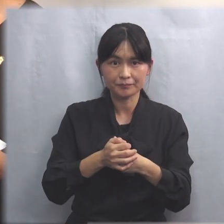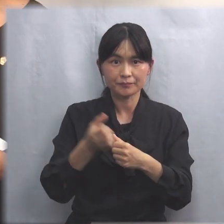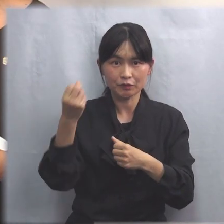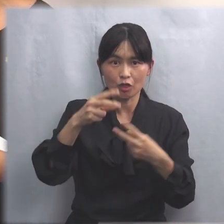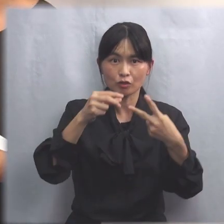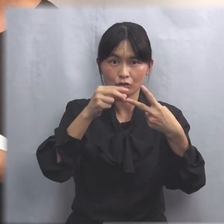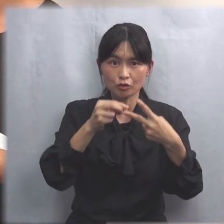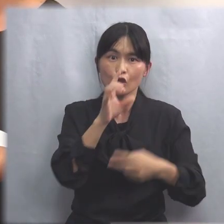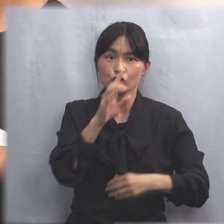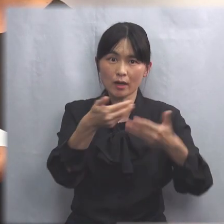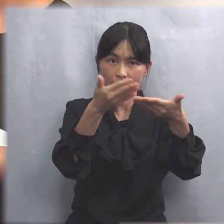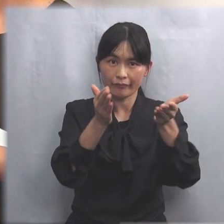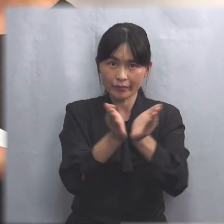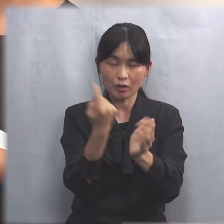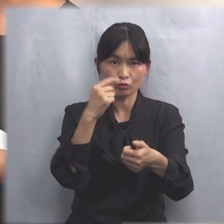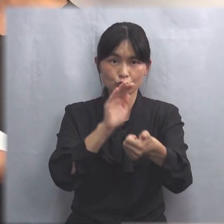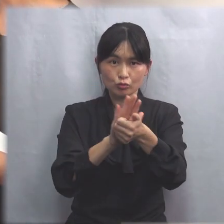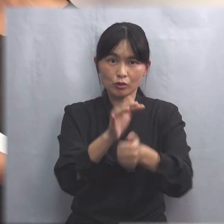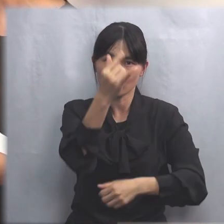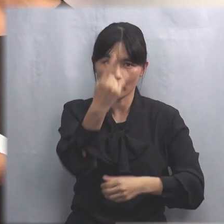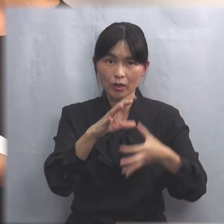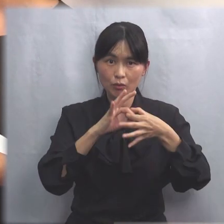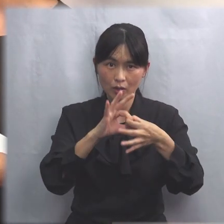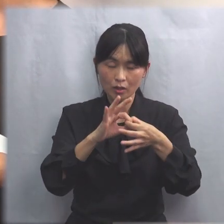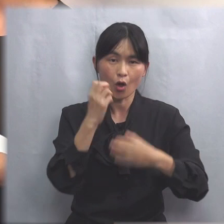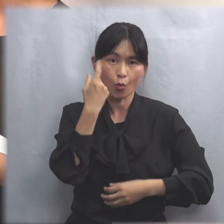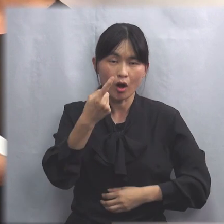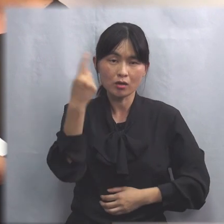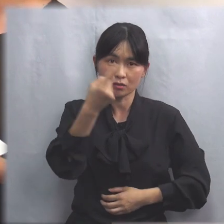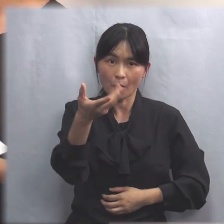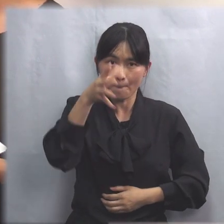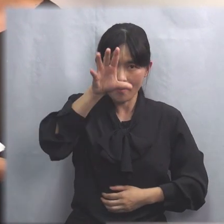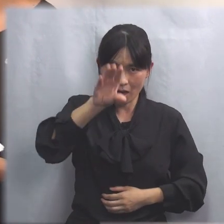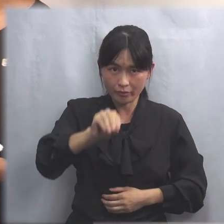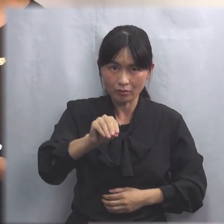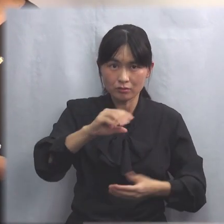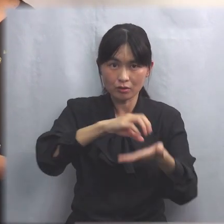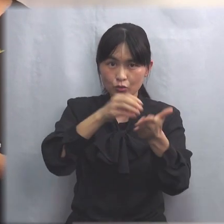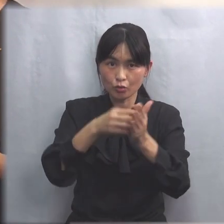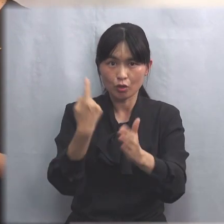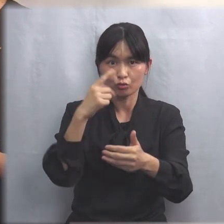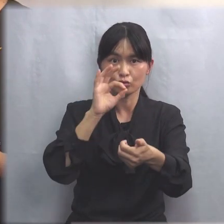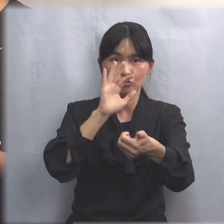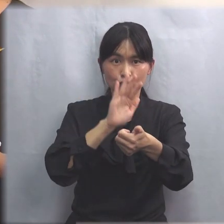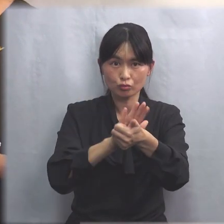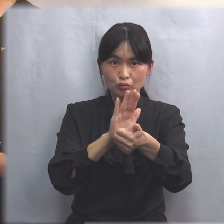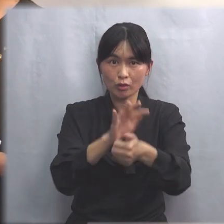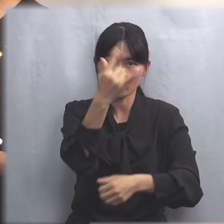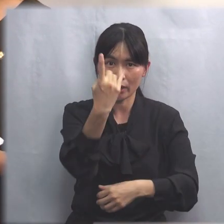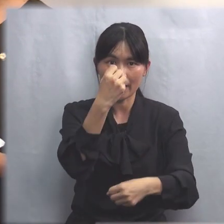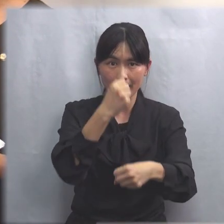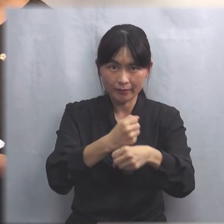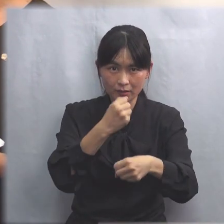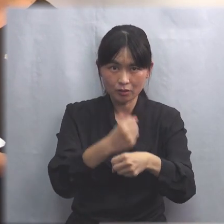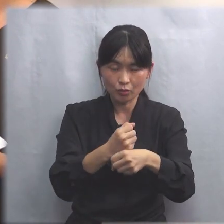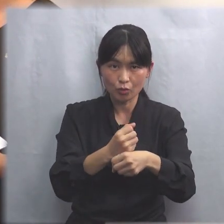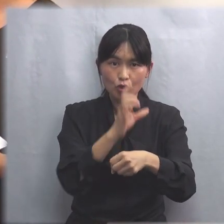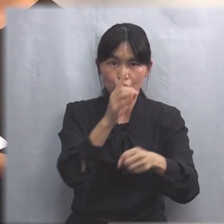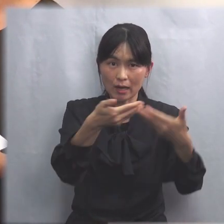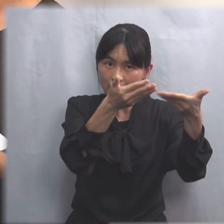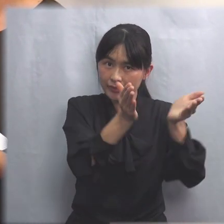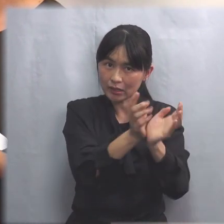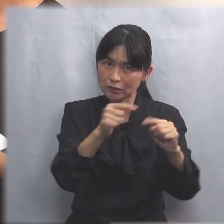정도 되는 후원금을 조직할 수 있어야 하고, 이 과정에서는 이제 중앙당 지도부나 본부장, 의원단 이런